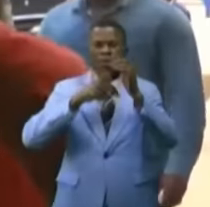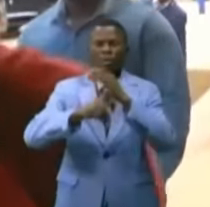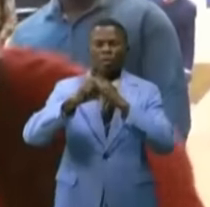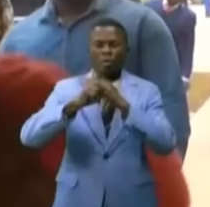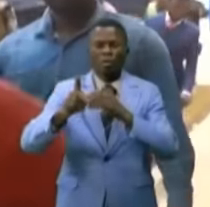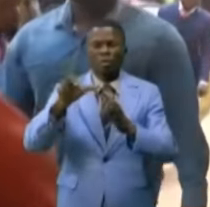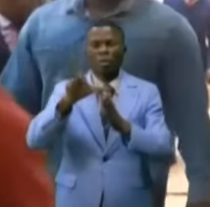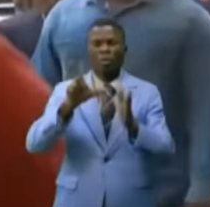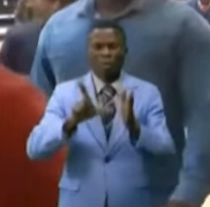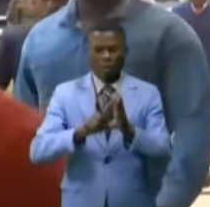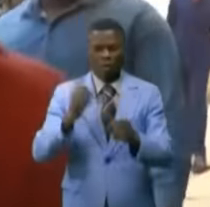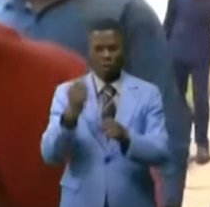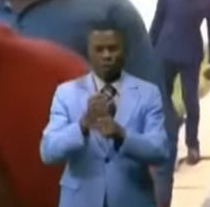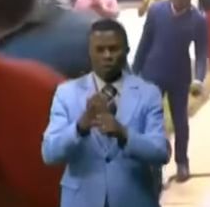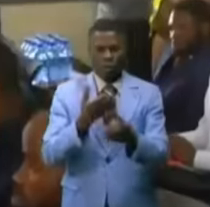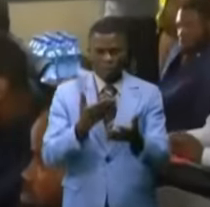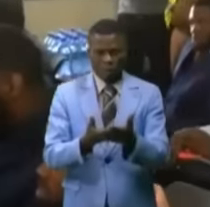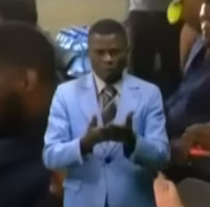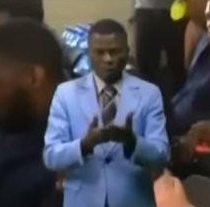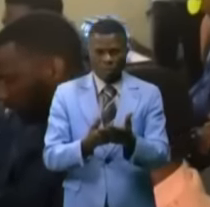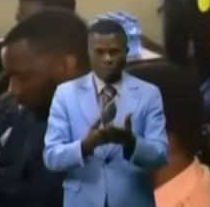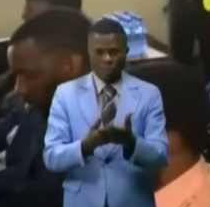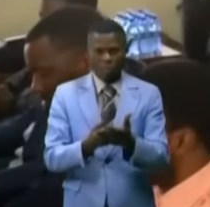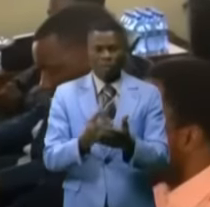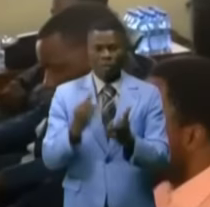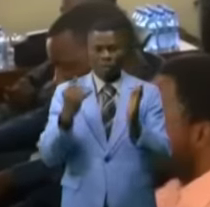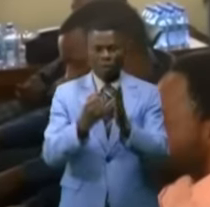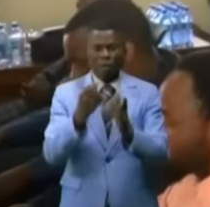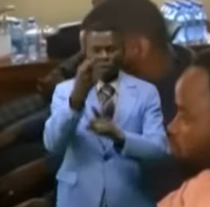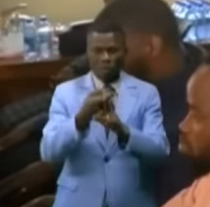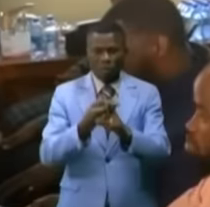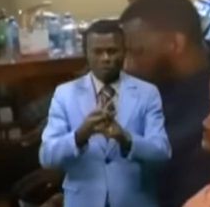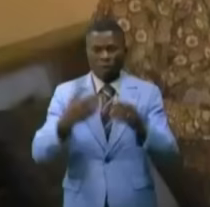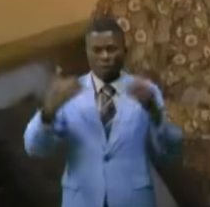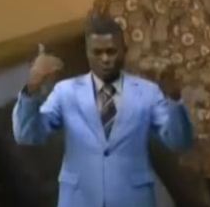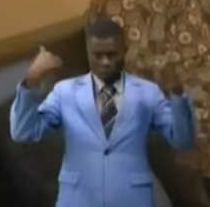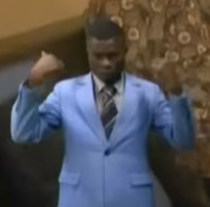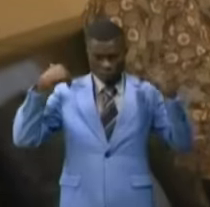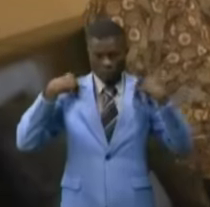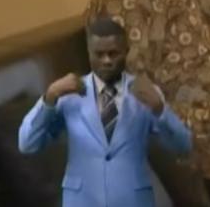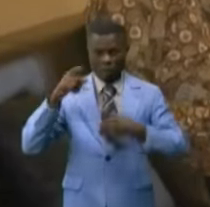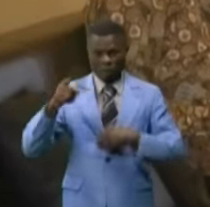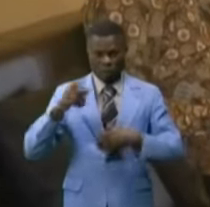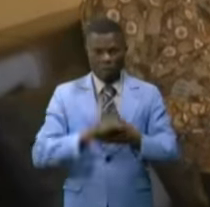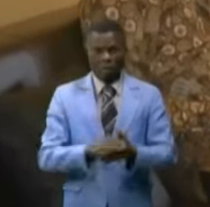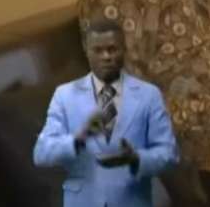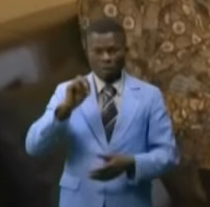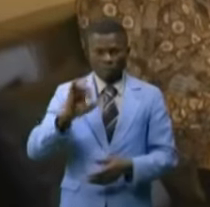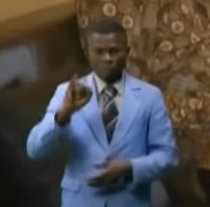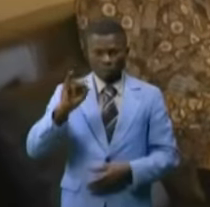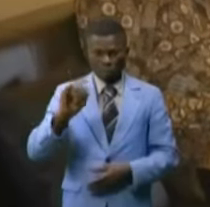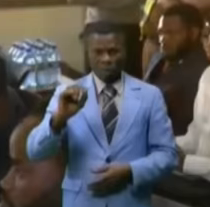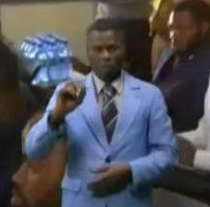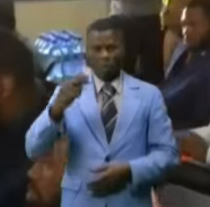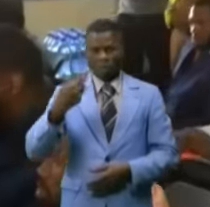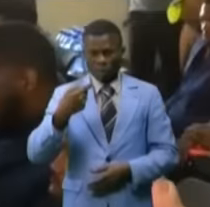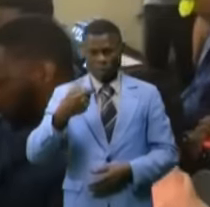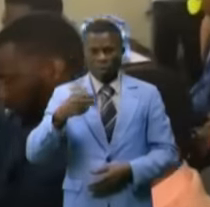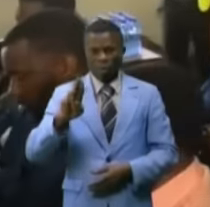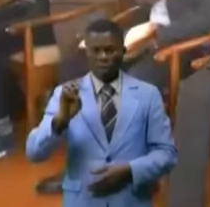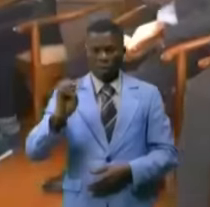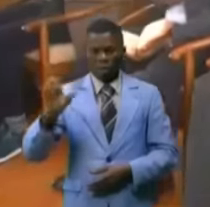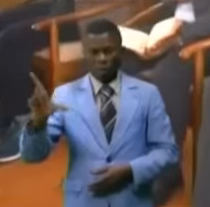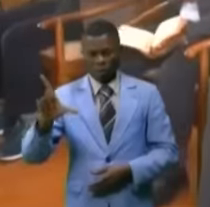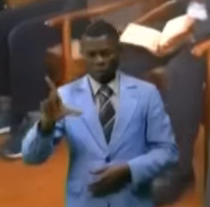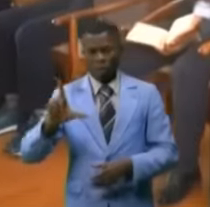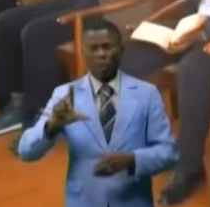sur la sous-traitance, étalée sur plus de 6 mois. Le patron de la sous-traitance, l'honorable Miguel Kachal, met le boucher double avec